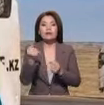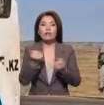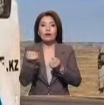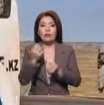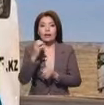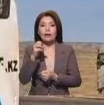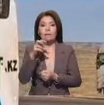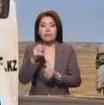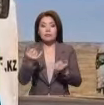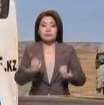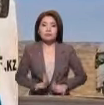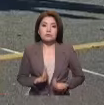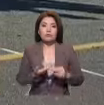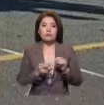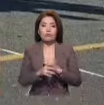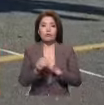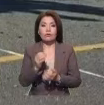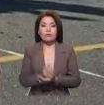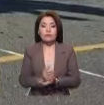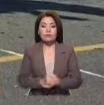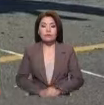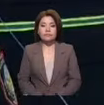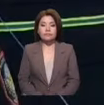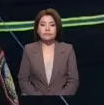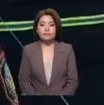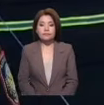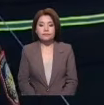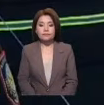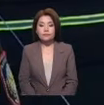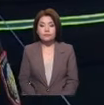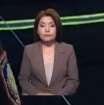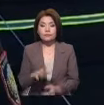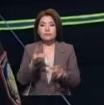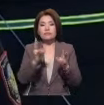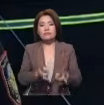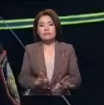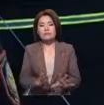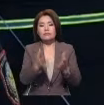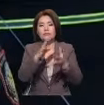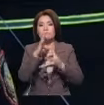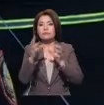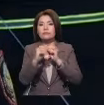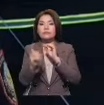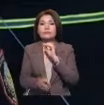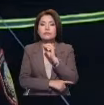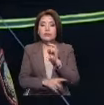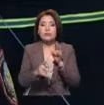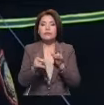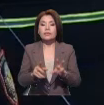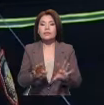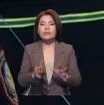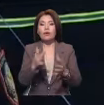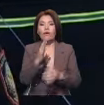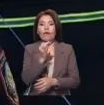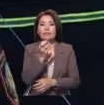аман. Қазір оқиғаның мән-жайы тексеріліп жатыр. Жол көлік оқиғасы салдарынан оқиға орында